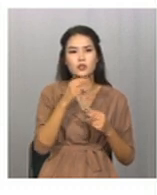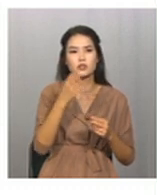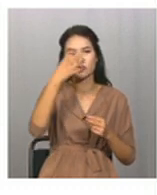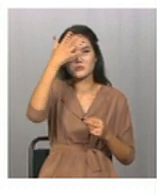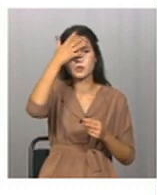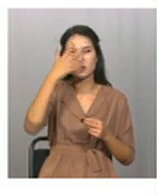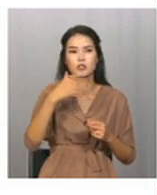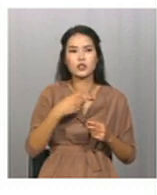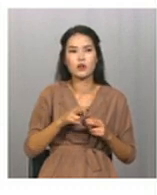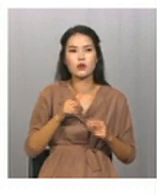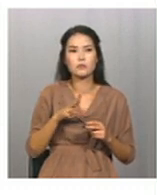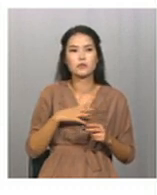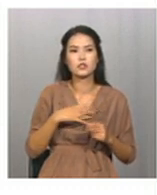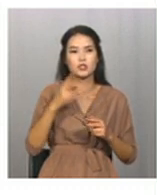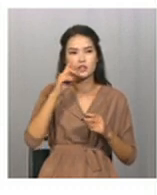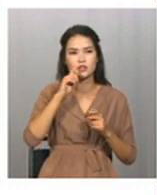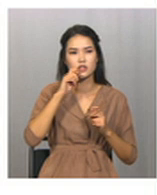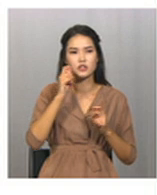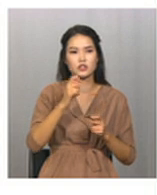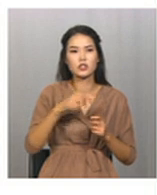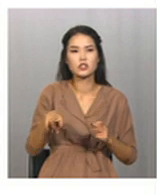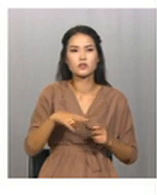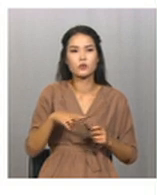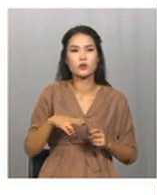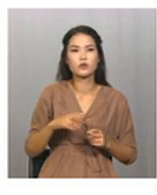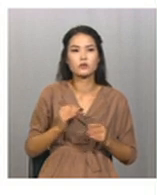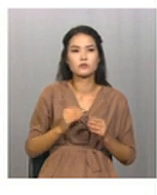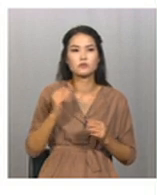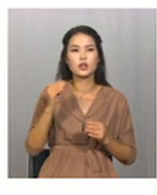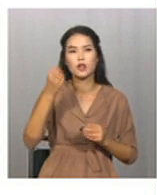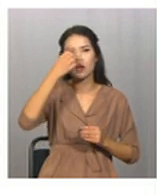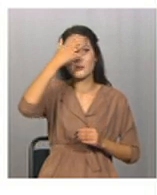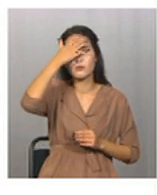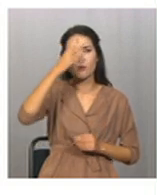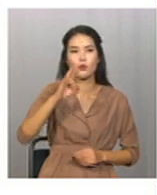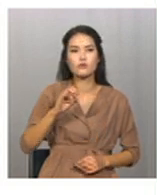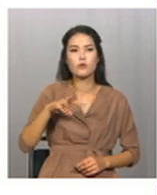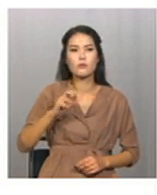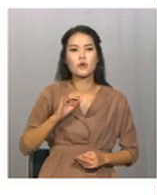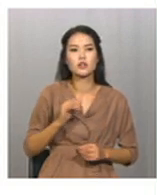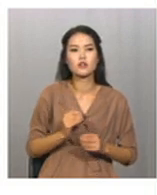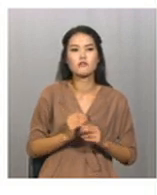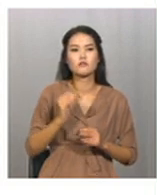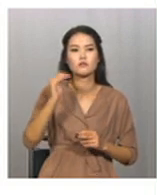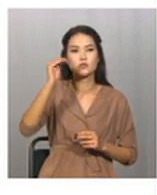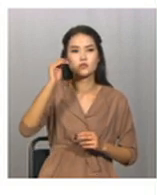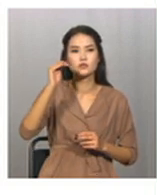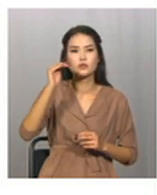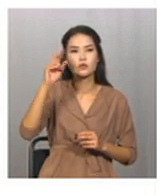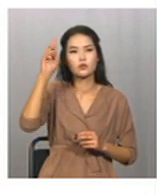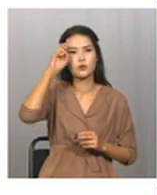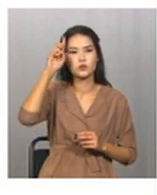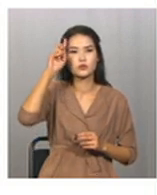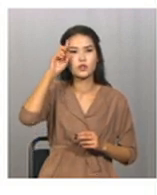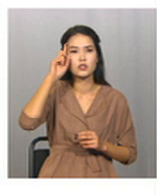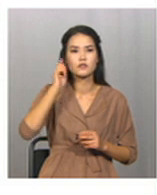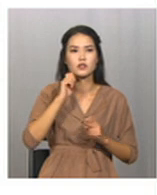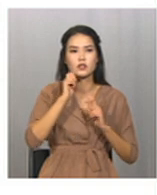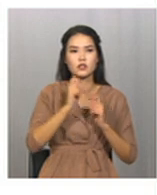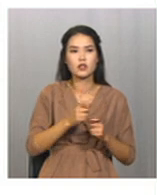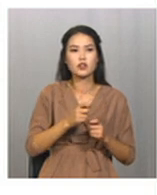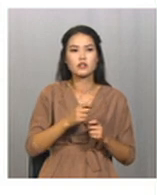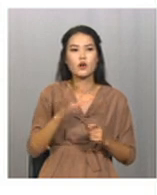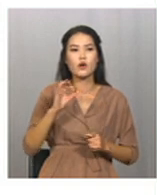теме он был награжден литературной премией Японии «МОМА» и высокой государственной